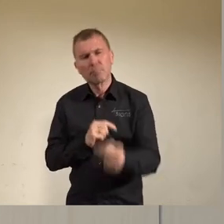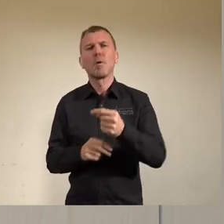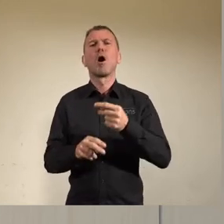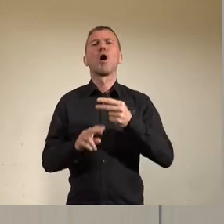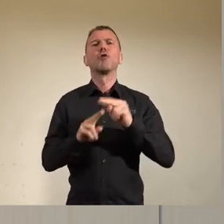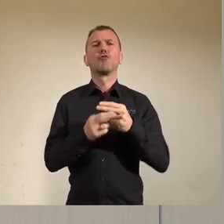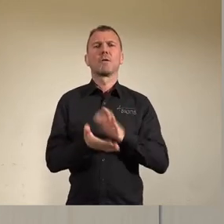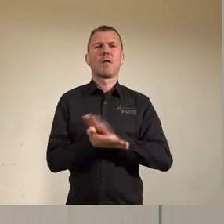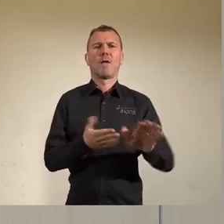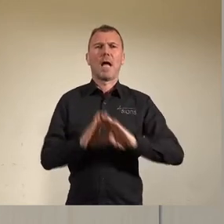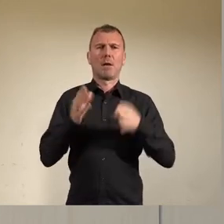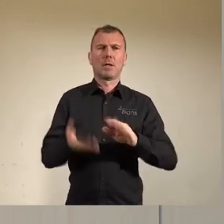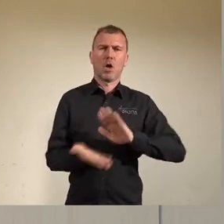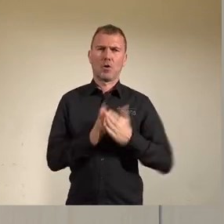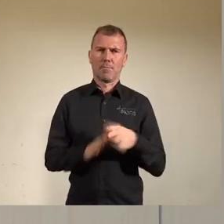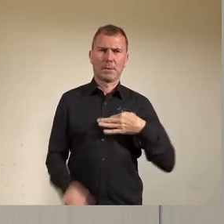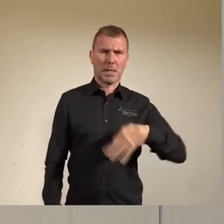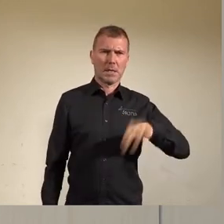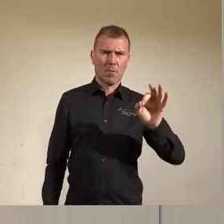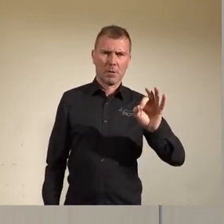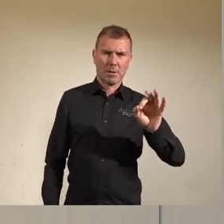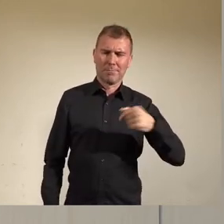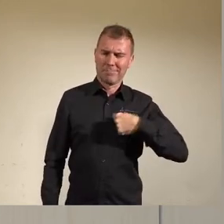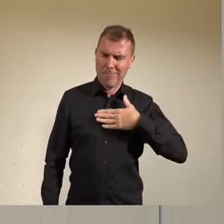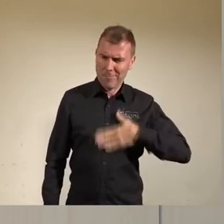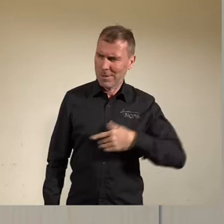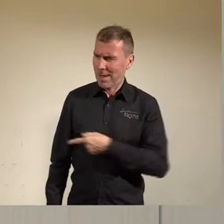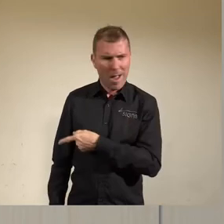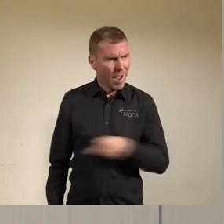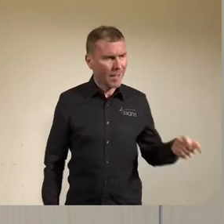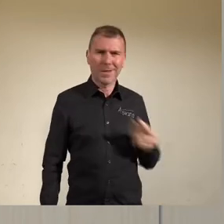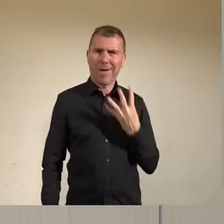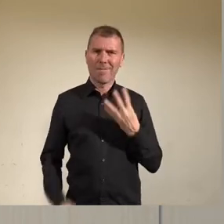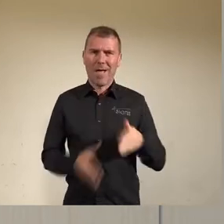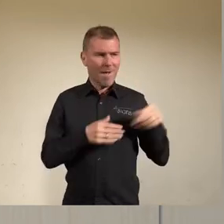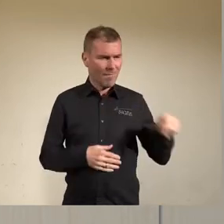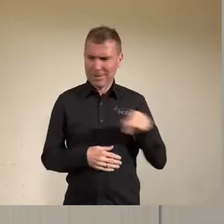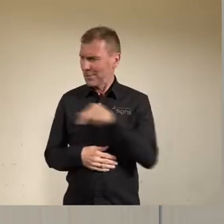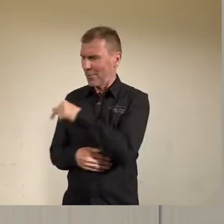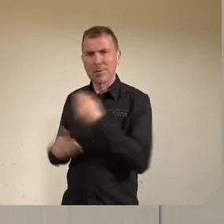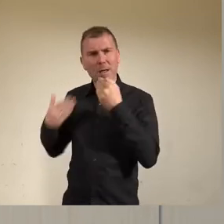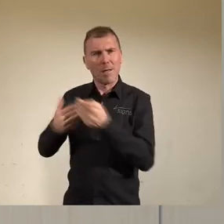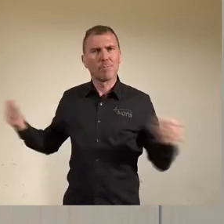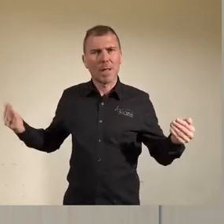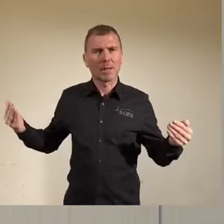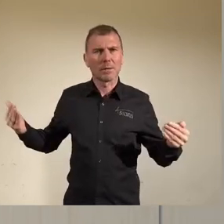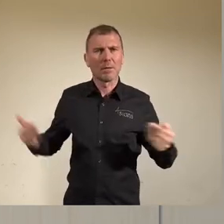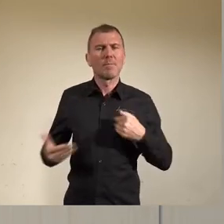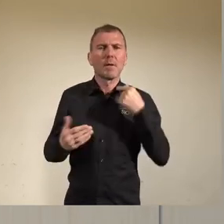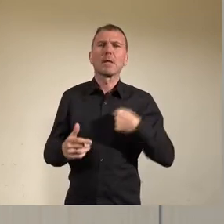Haushaltskompromiss gefunden. Dafür möchte auch ich den Kolleginnen und Kollegen der anderen 4 Fraktionen danken. Und ich danke